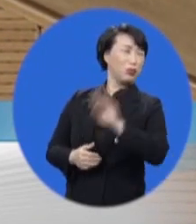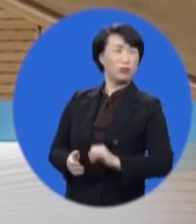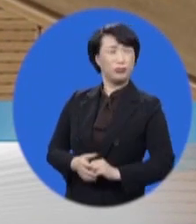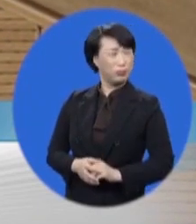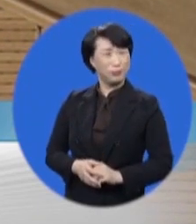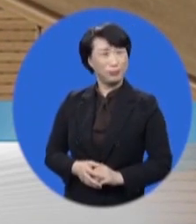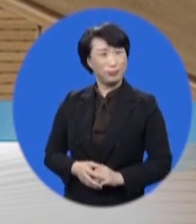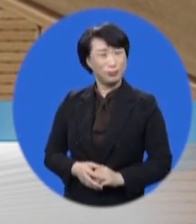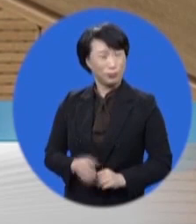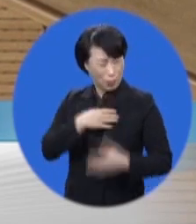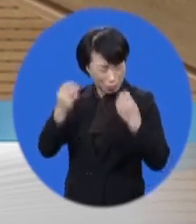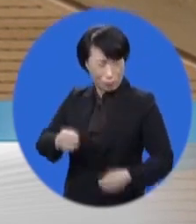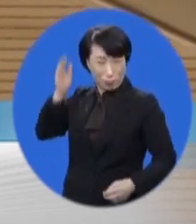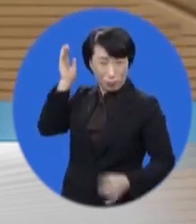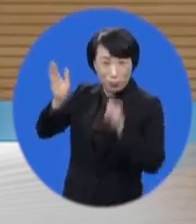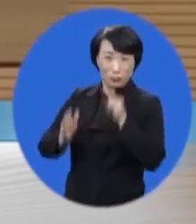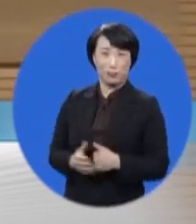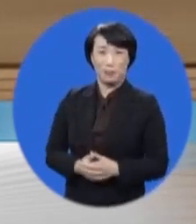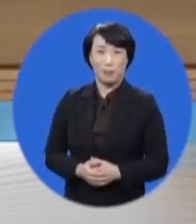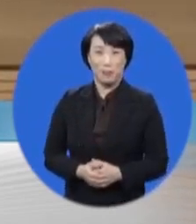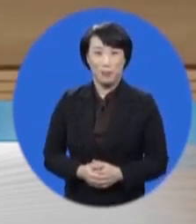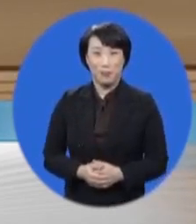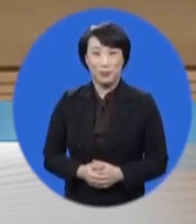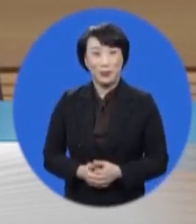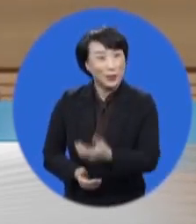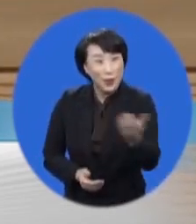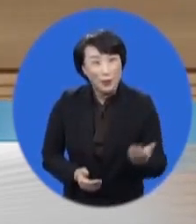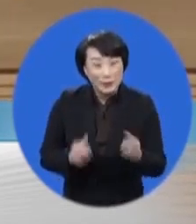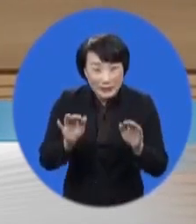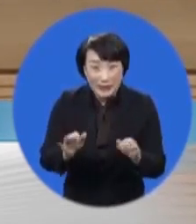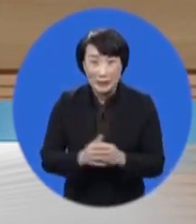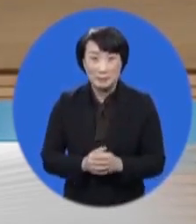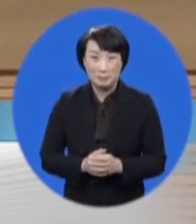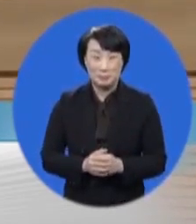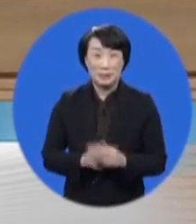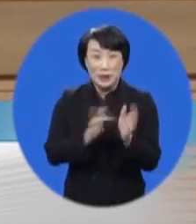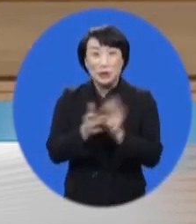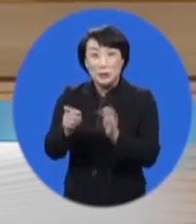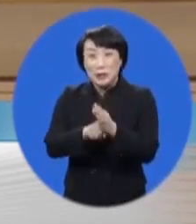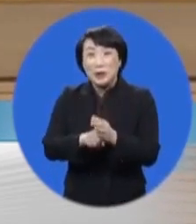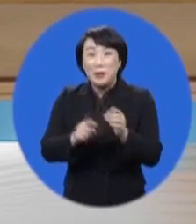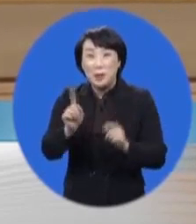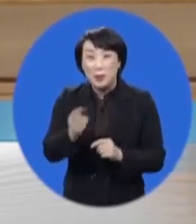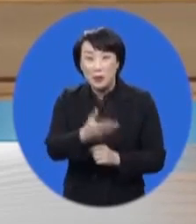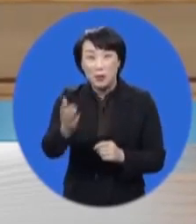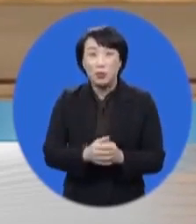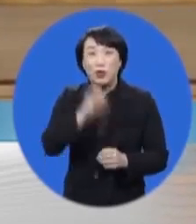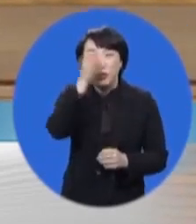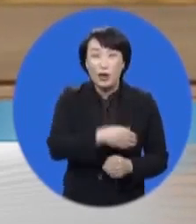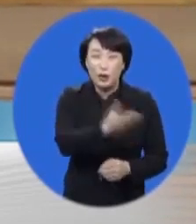수 있겠느냐고 자신 있게 말했다 이 말입니다. 여러분, 그러니까 우리가 예수 믿는 것은